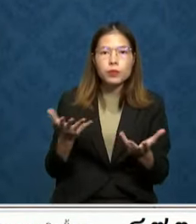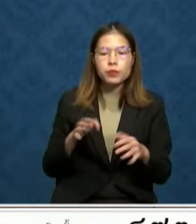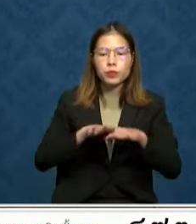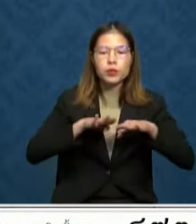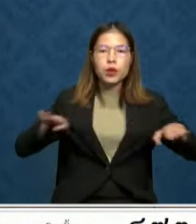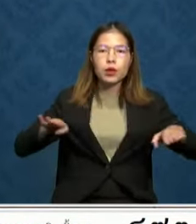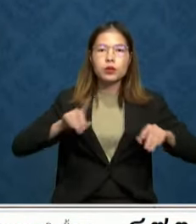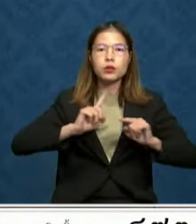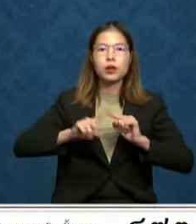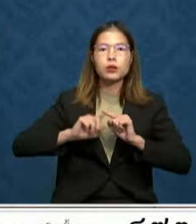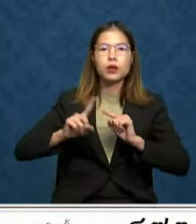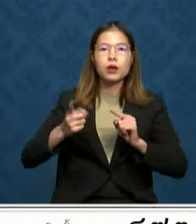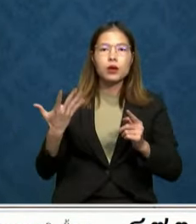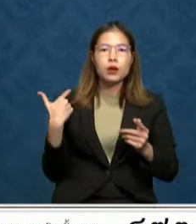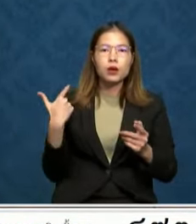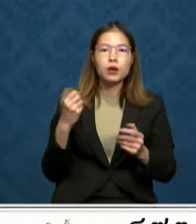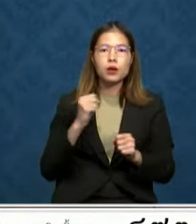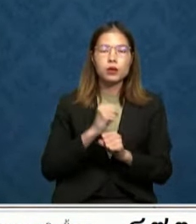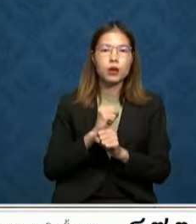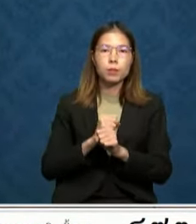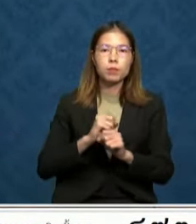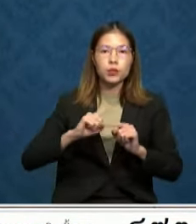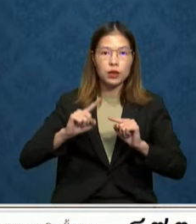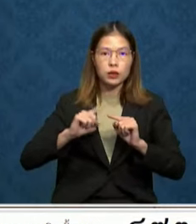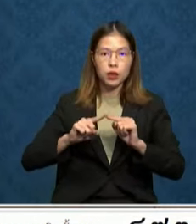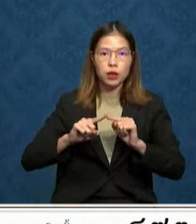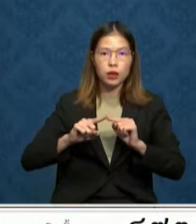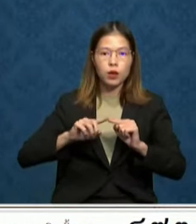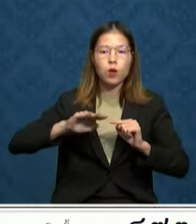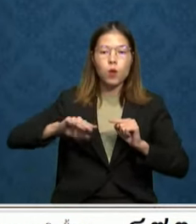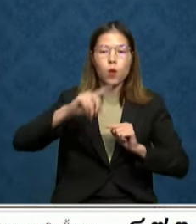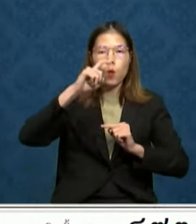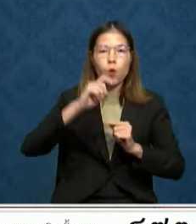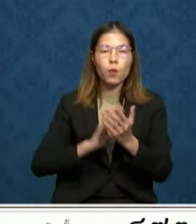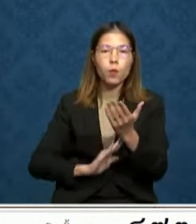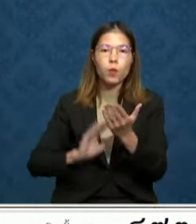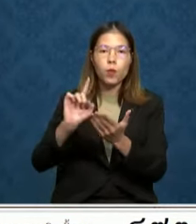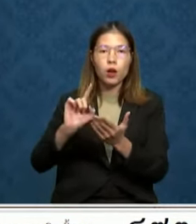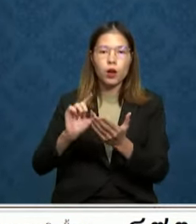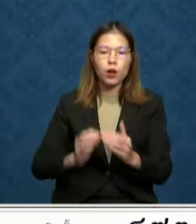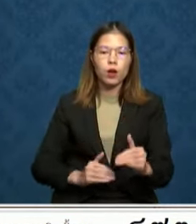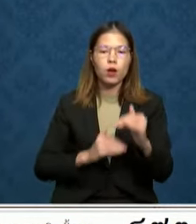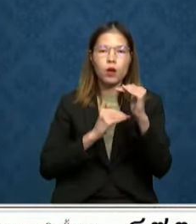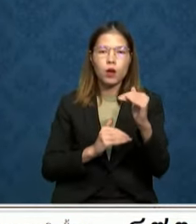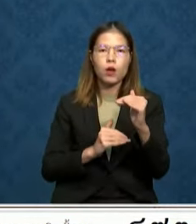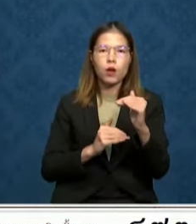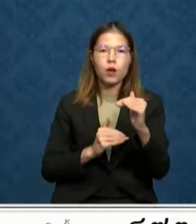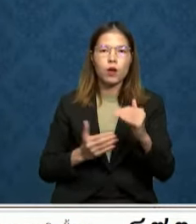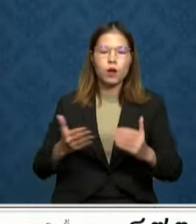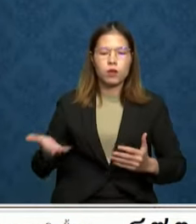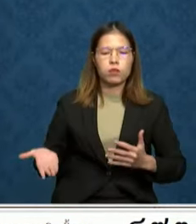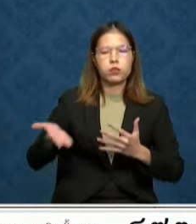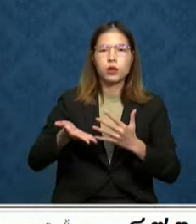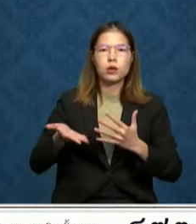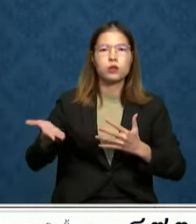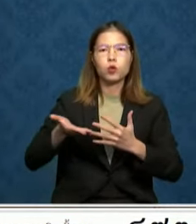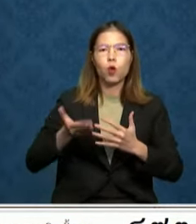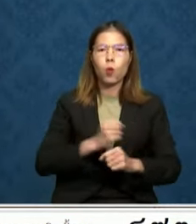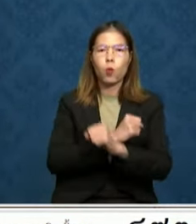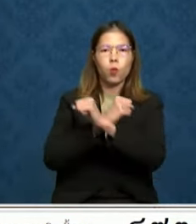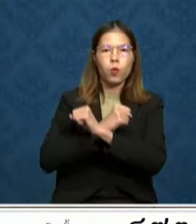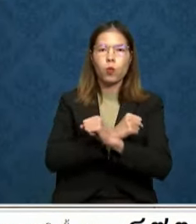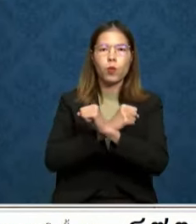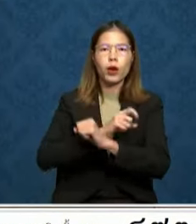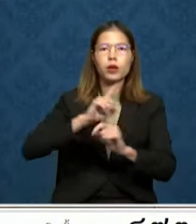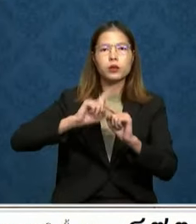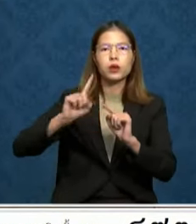ฐานหรอว่าเซ็ตเปอรเซ็เทศขึนมามีการลอกเอาไ้ 1 ช 2 ชั้นเพื่อความปอดภัในการ